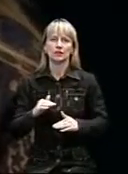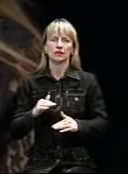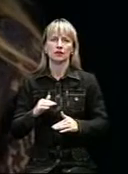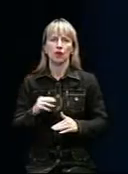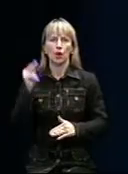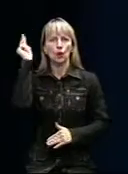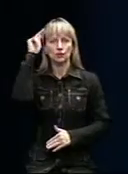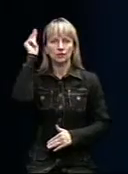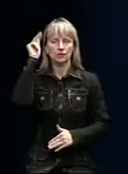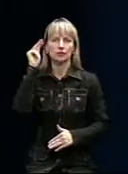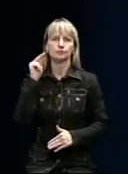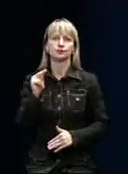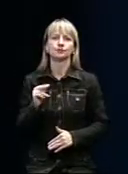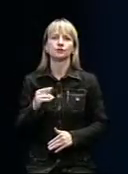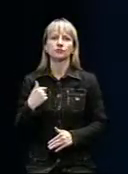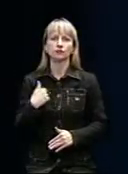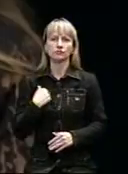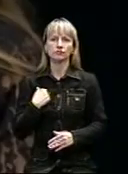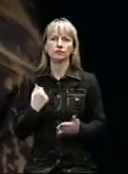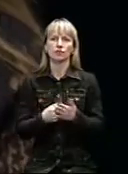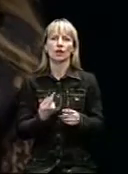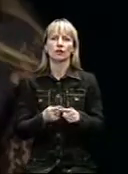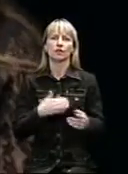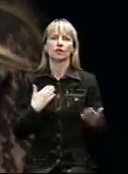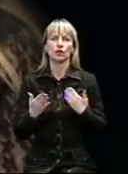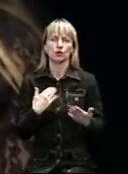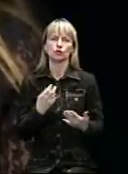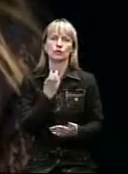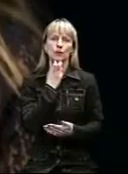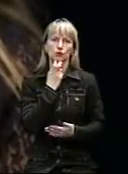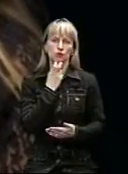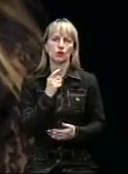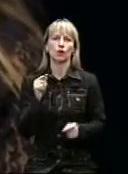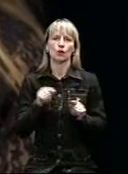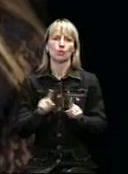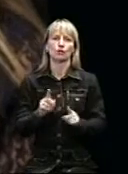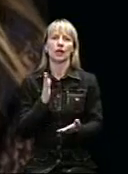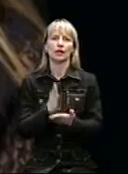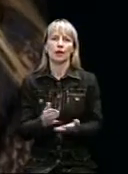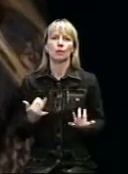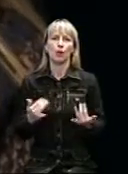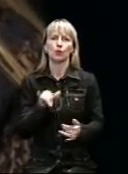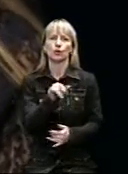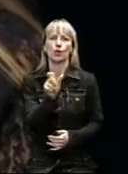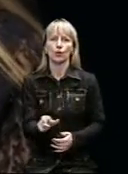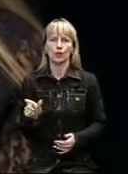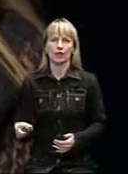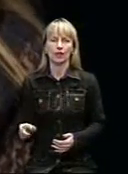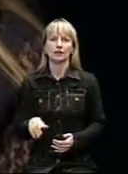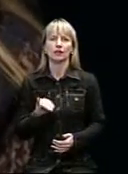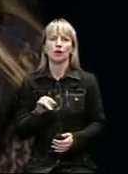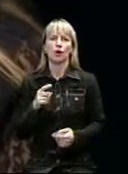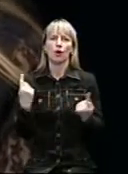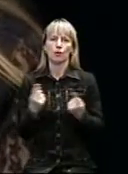професійної освіти. Я до цього відношусь з гумором, тому що є попит у людей, у